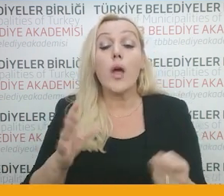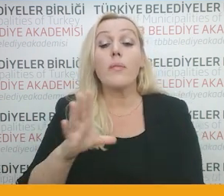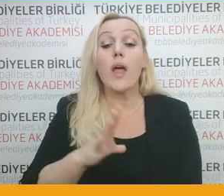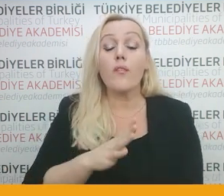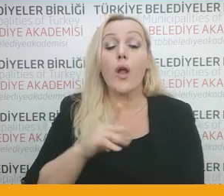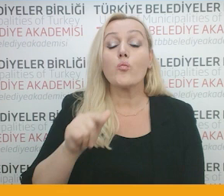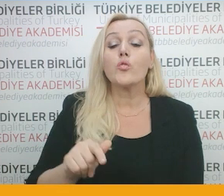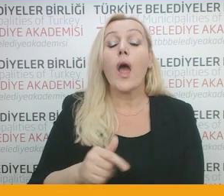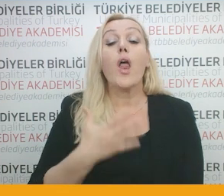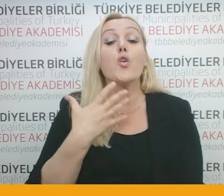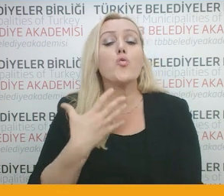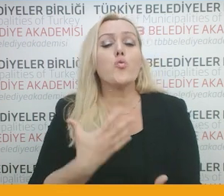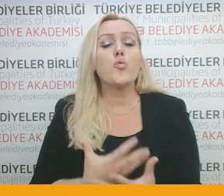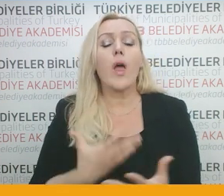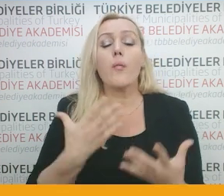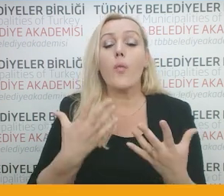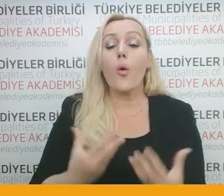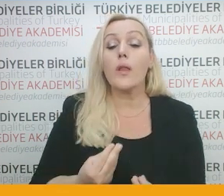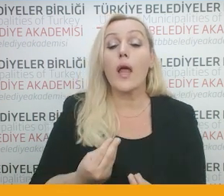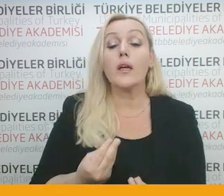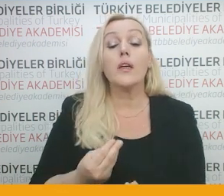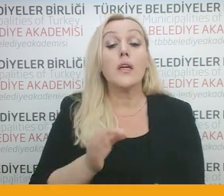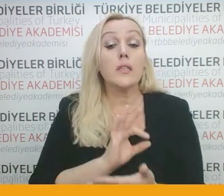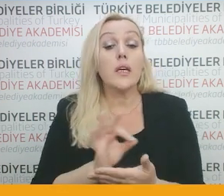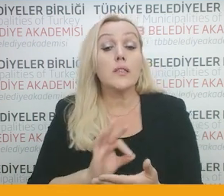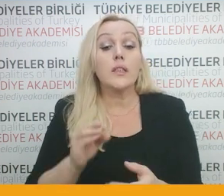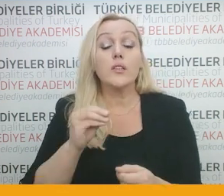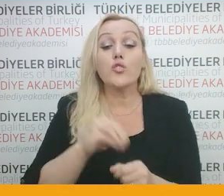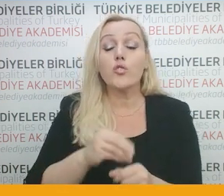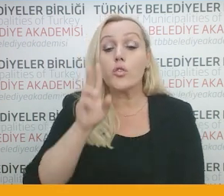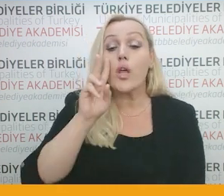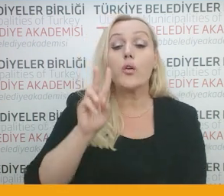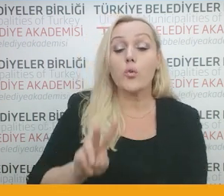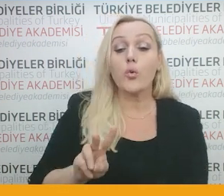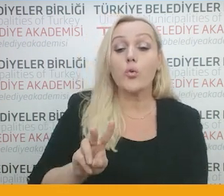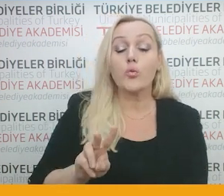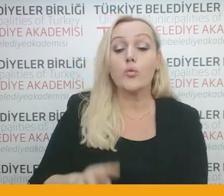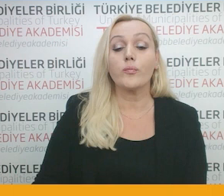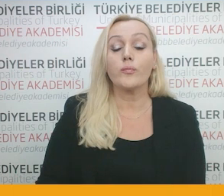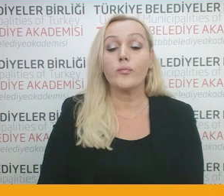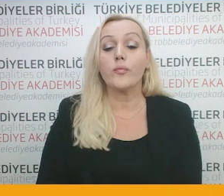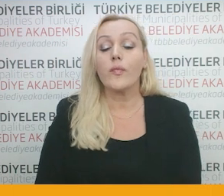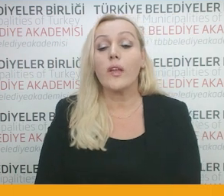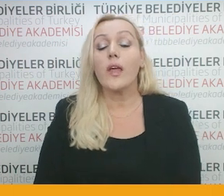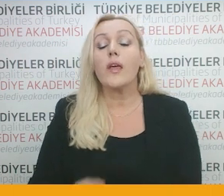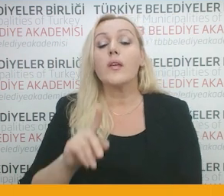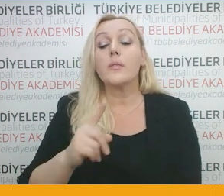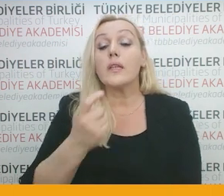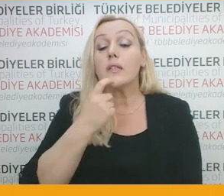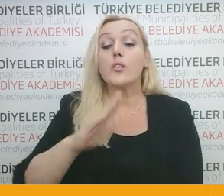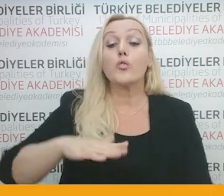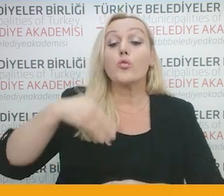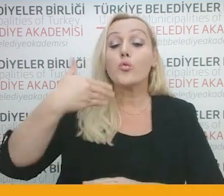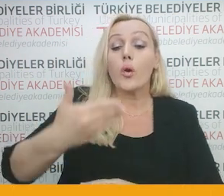yüklenme kavramıyla metinlerde görüyoruz. Yüklenme kavramını yine ertesi yıla geçen